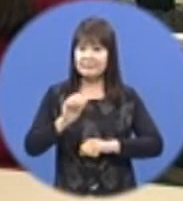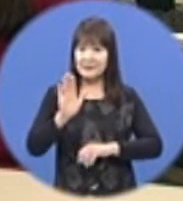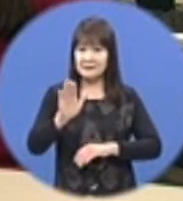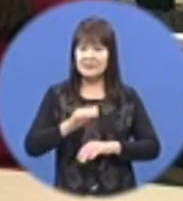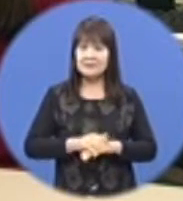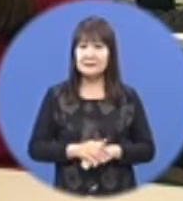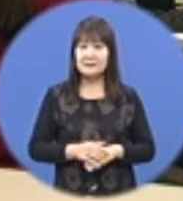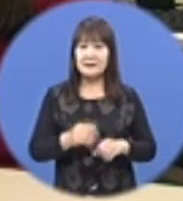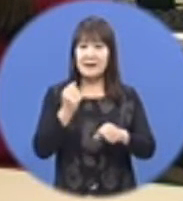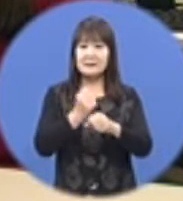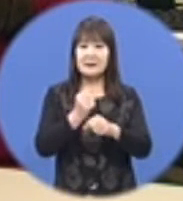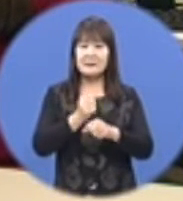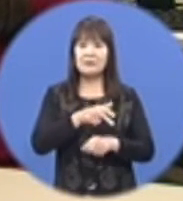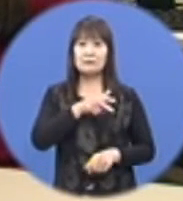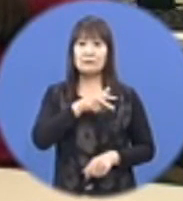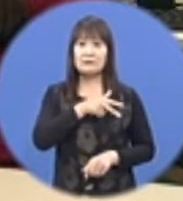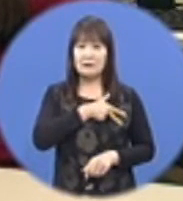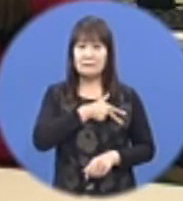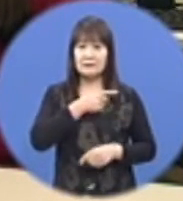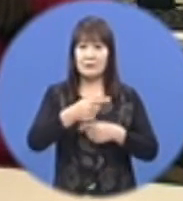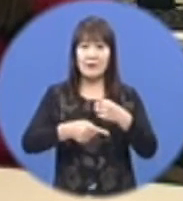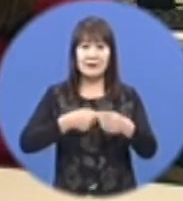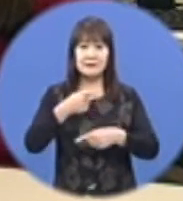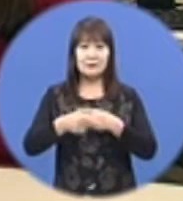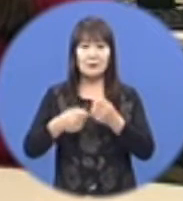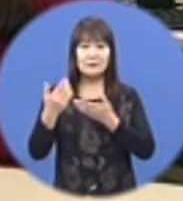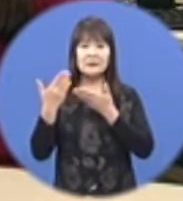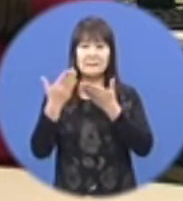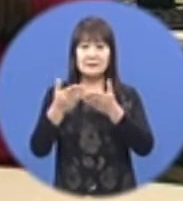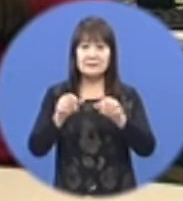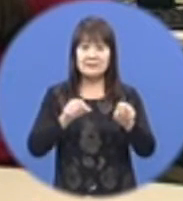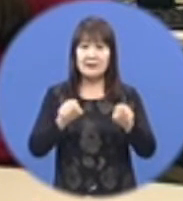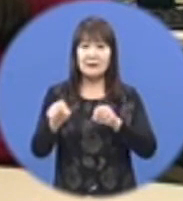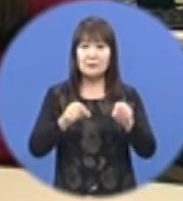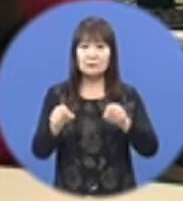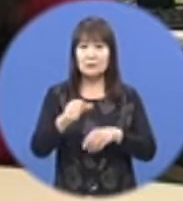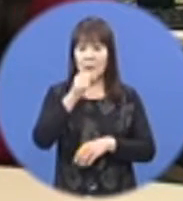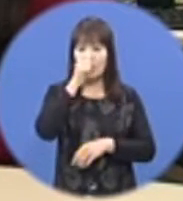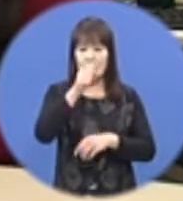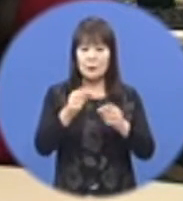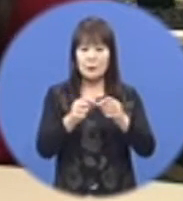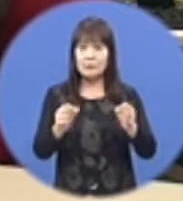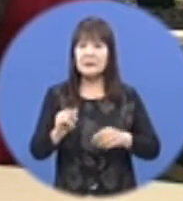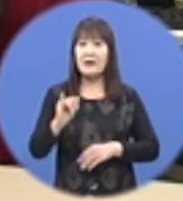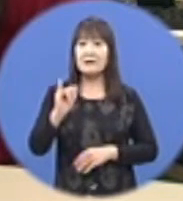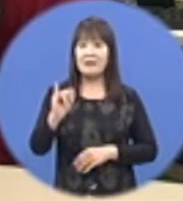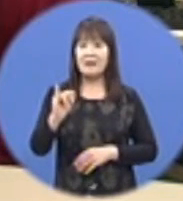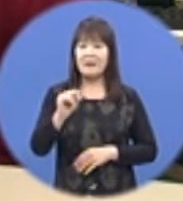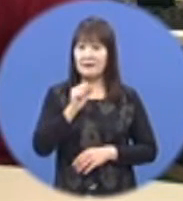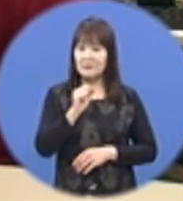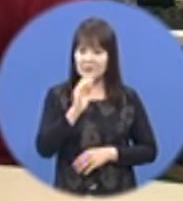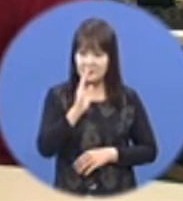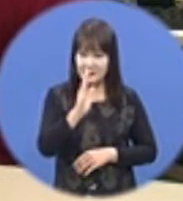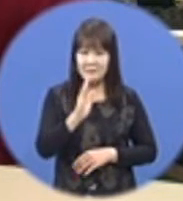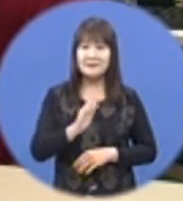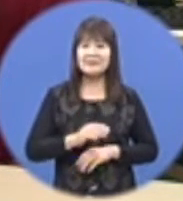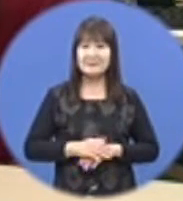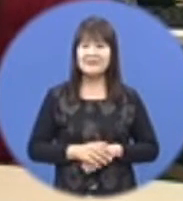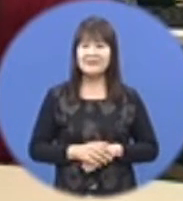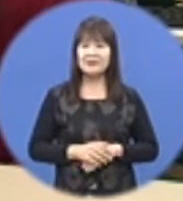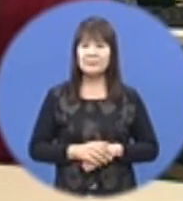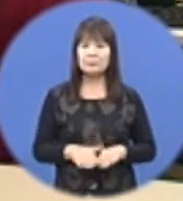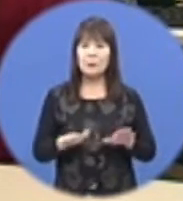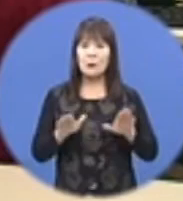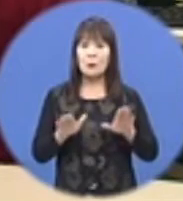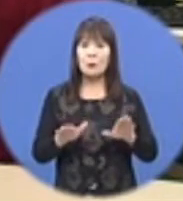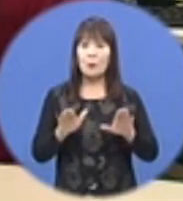制作スタッフにお話を聞きたいと思います。監督の吉永さんです。今日はよろしくお願いします。 お願いします。